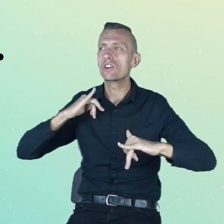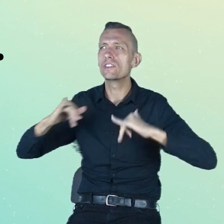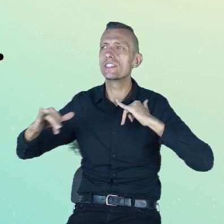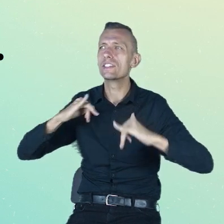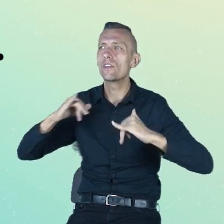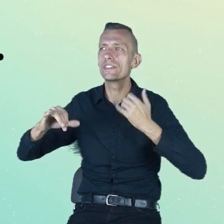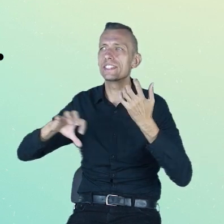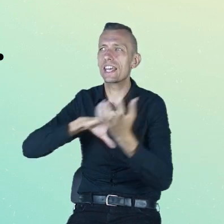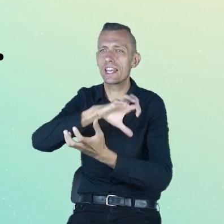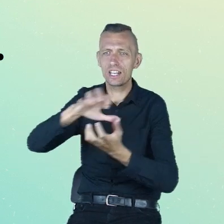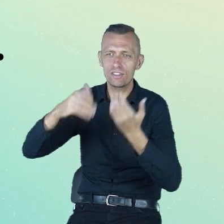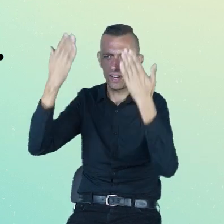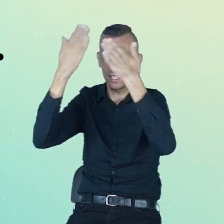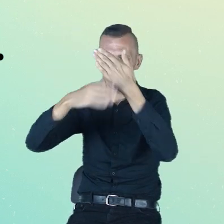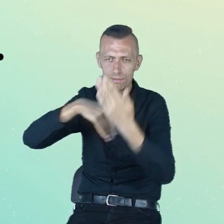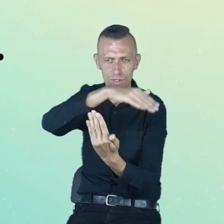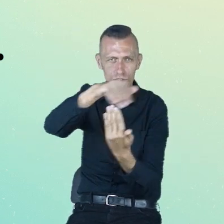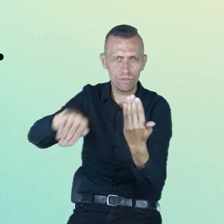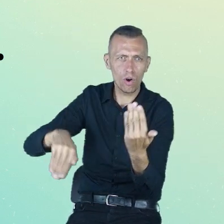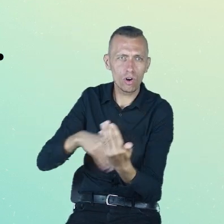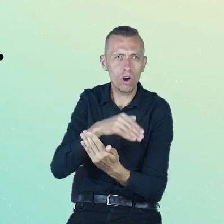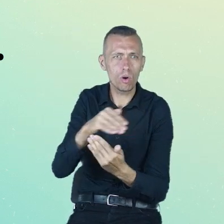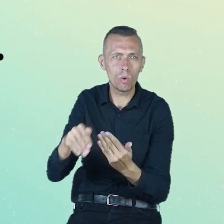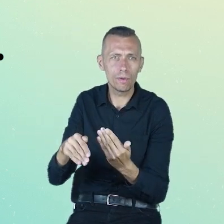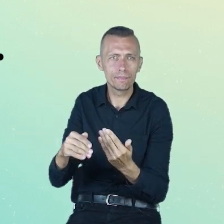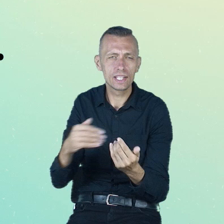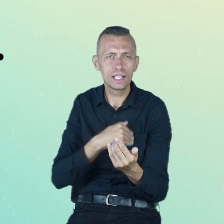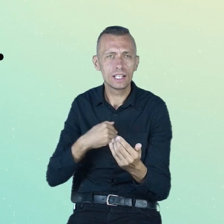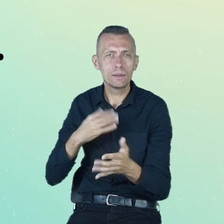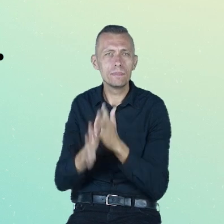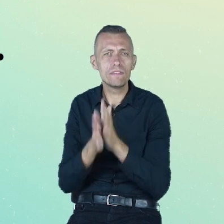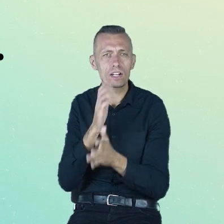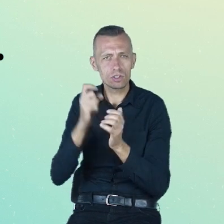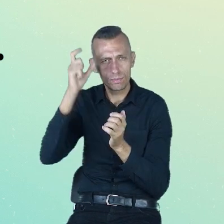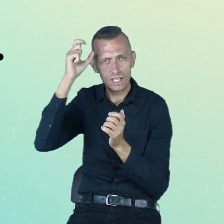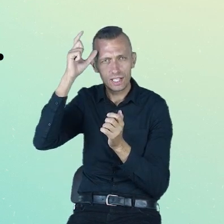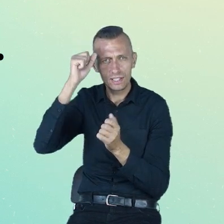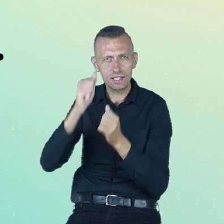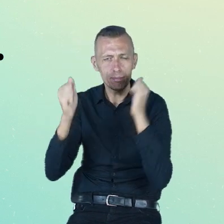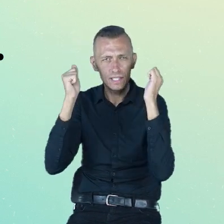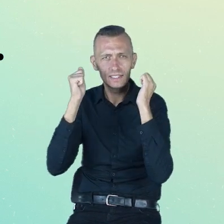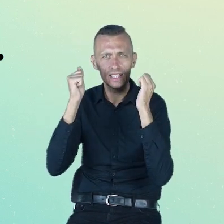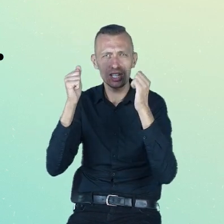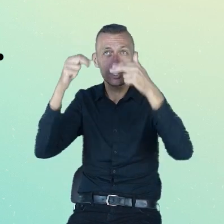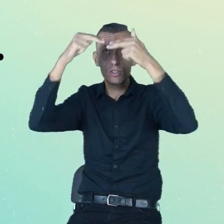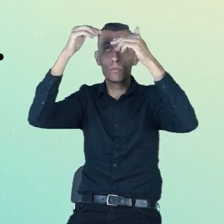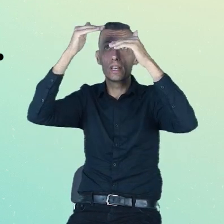ogarniającej świat ciemności, z niegodziwymi zakusami duchowych sił na wysokościach